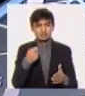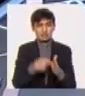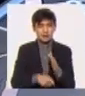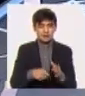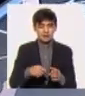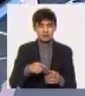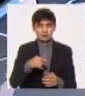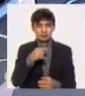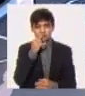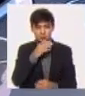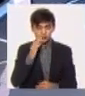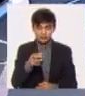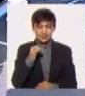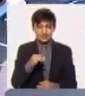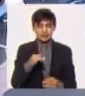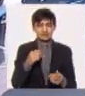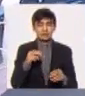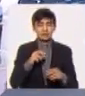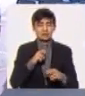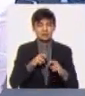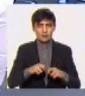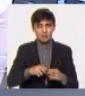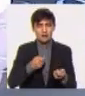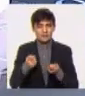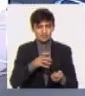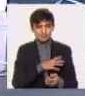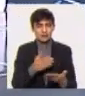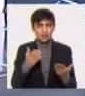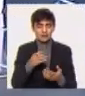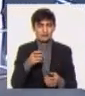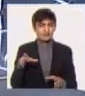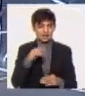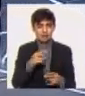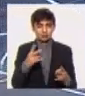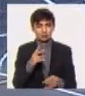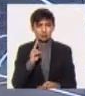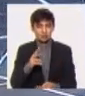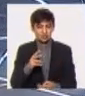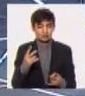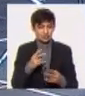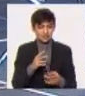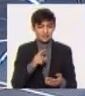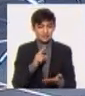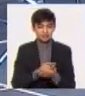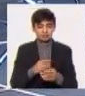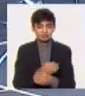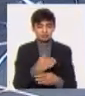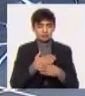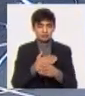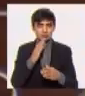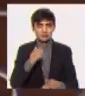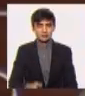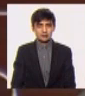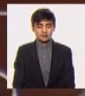поступившие средства. Какой механизм разработало правительство для того, чтобы помощь получили все нуждающиеся, расскажет Зарина Беремко.